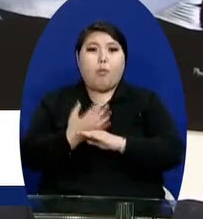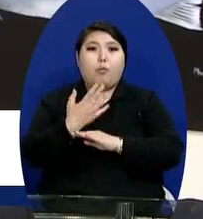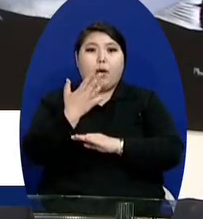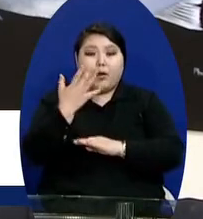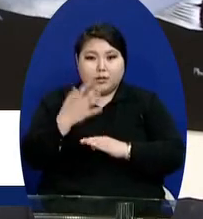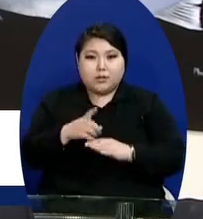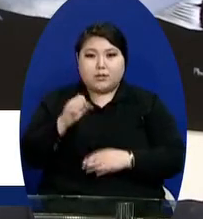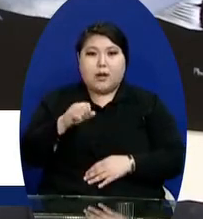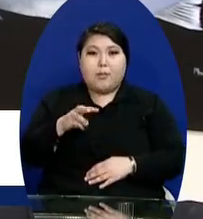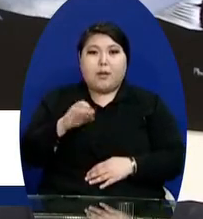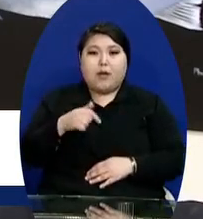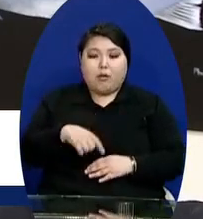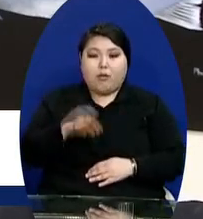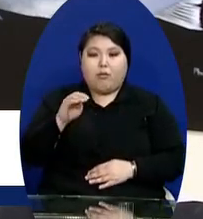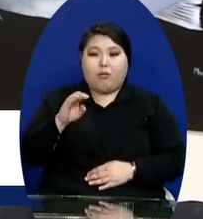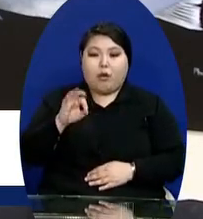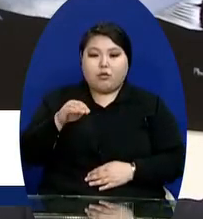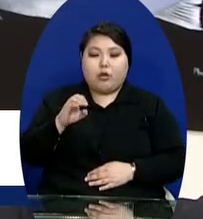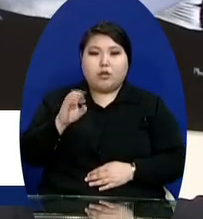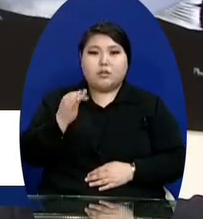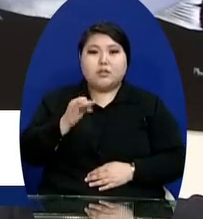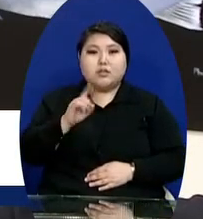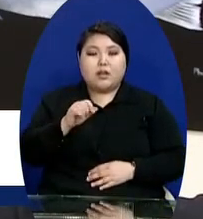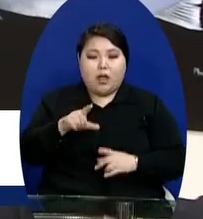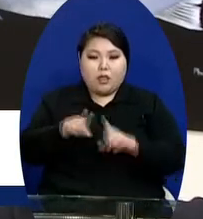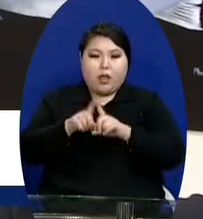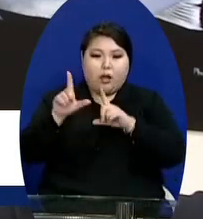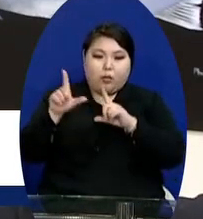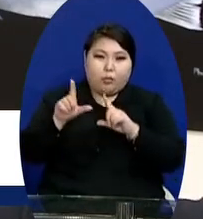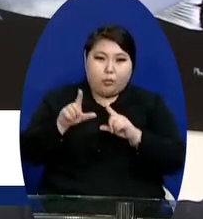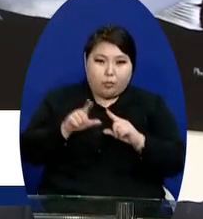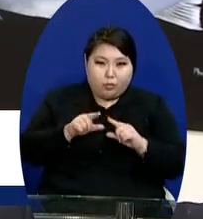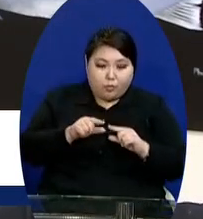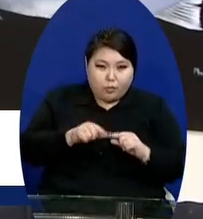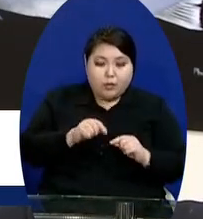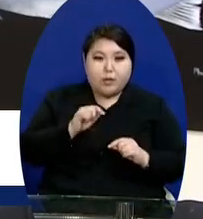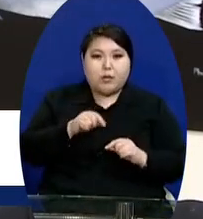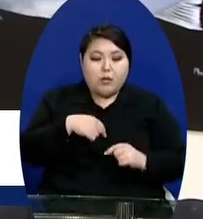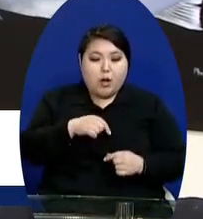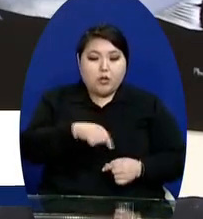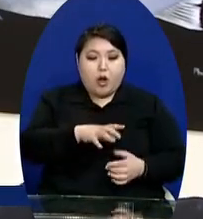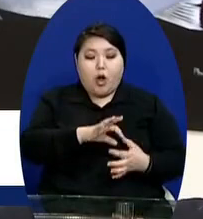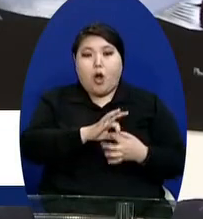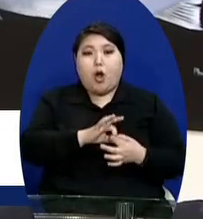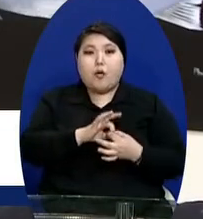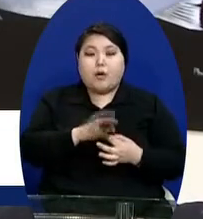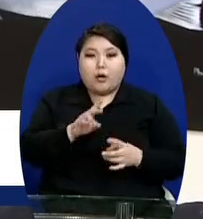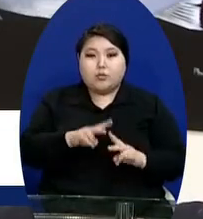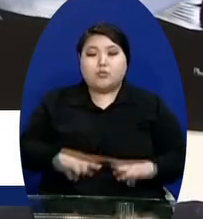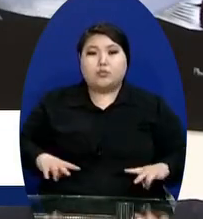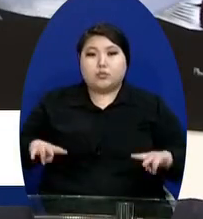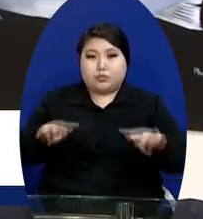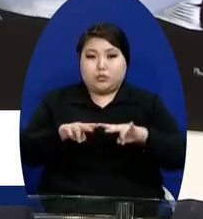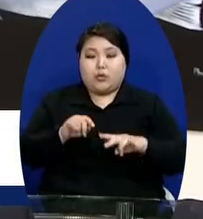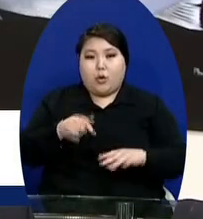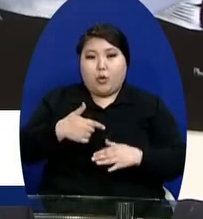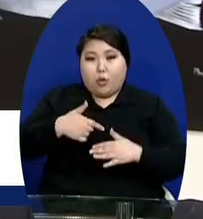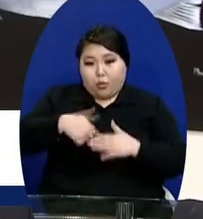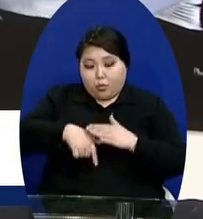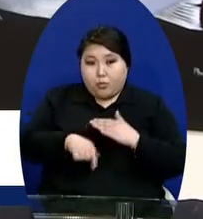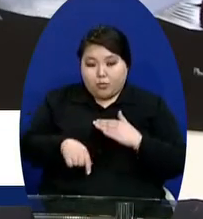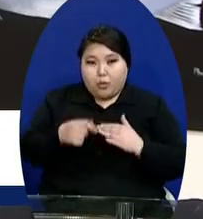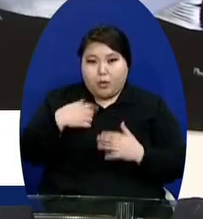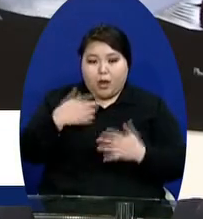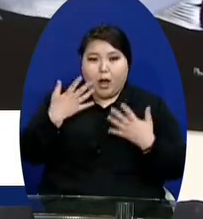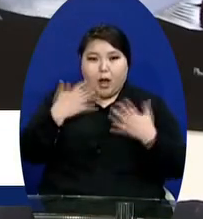зам бүтээ явагддаг фотосинтез эрчим бас түүний дагаж буураад энэнтэй холбоотойгоор бол нуурын гүнд бол нөгөө